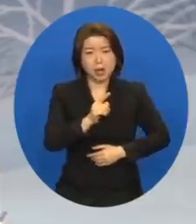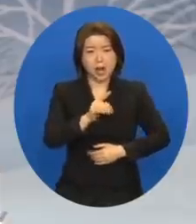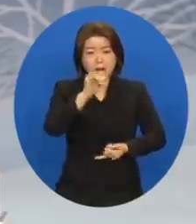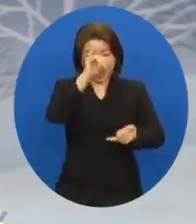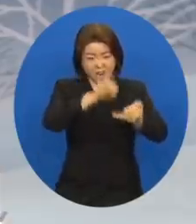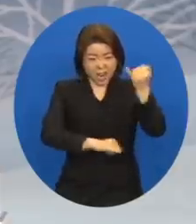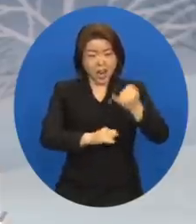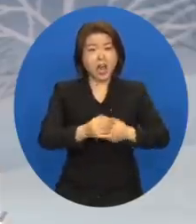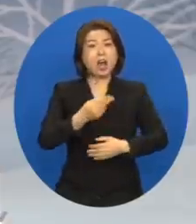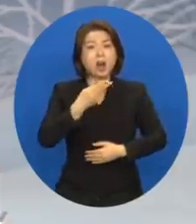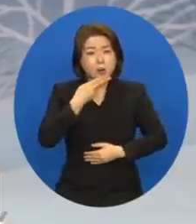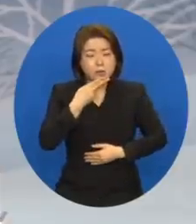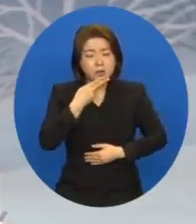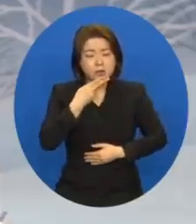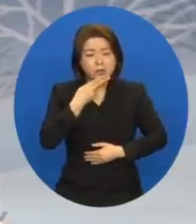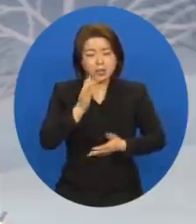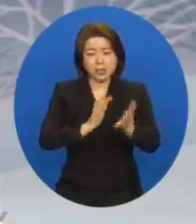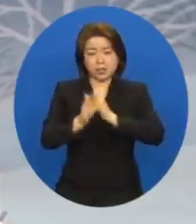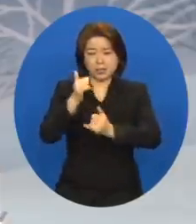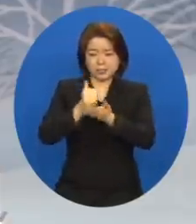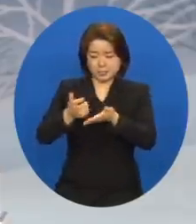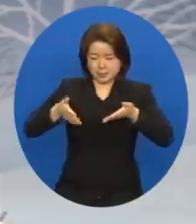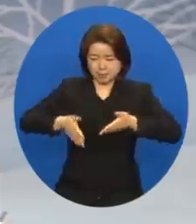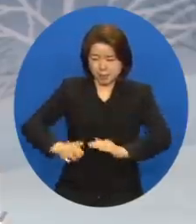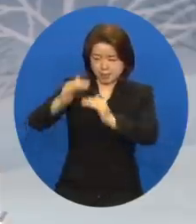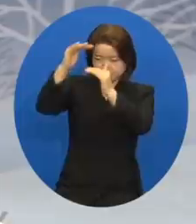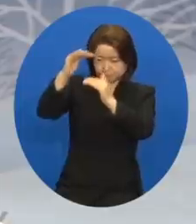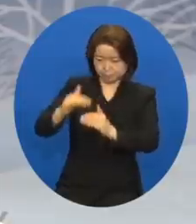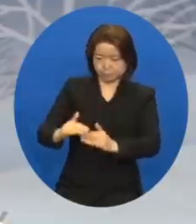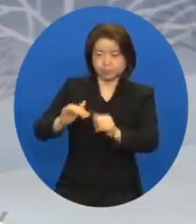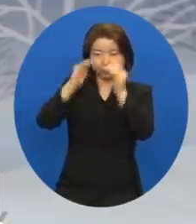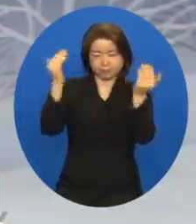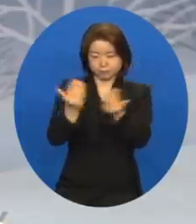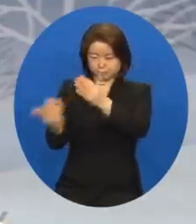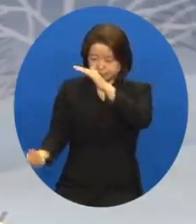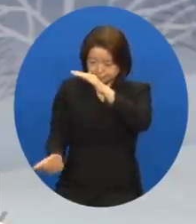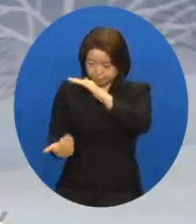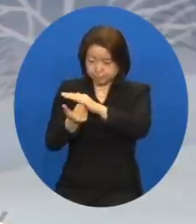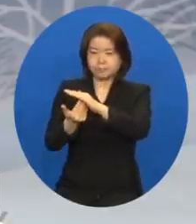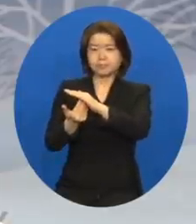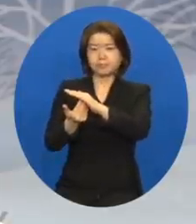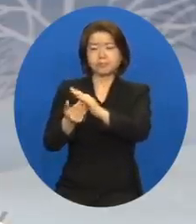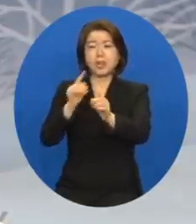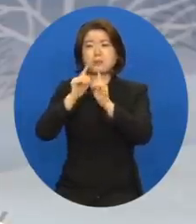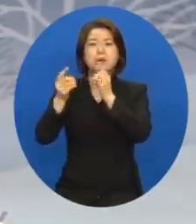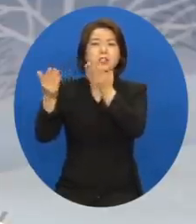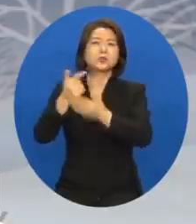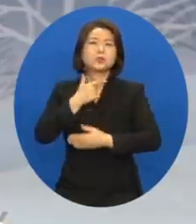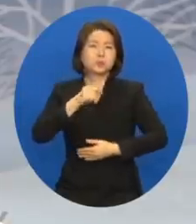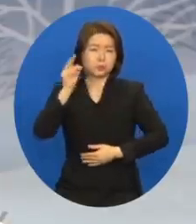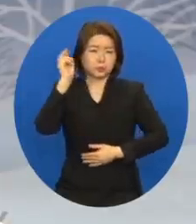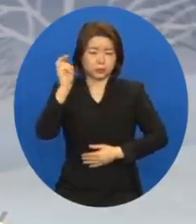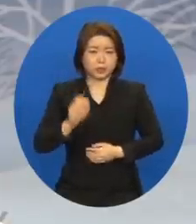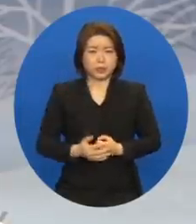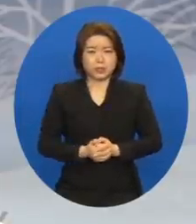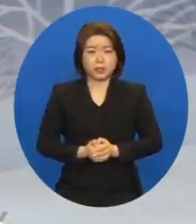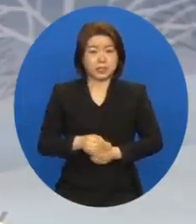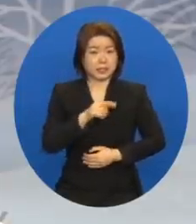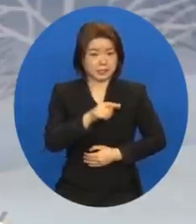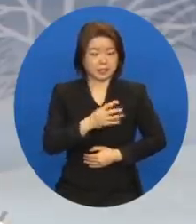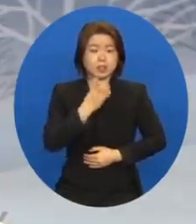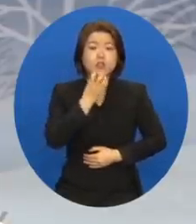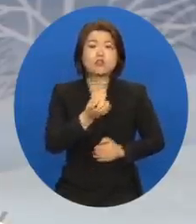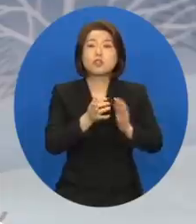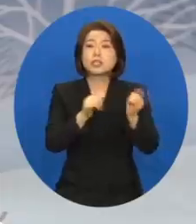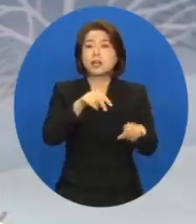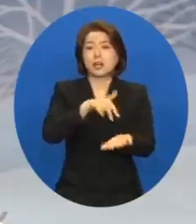어김없이 예수님의 탄생 과정에서 다 이루어졌다는 사실을 말하고 싶었던 거죠. 이것은 유대인들에게 있어서